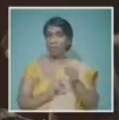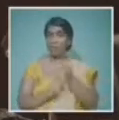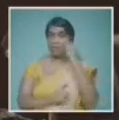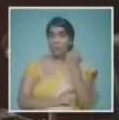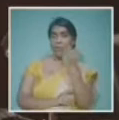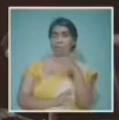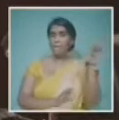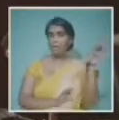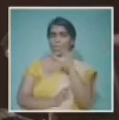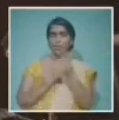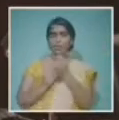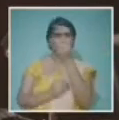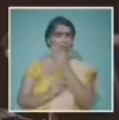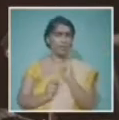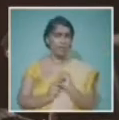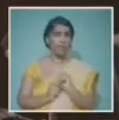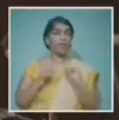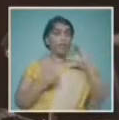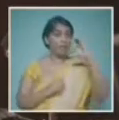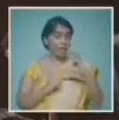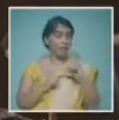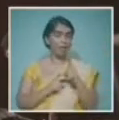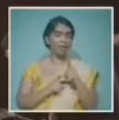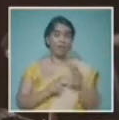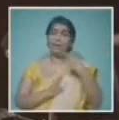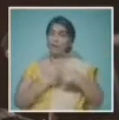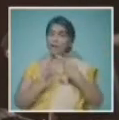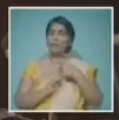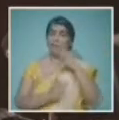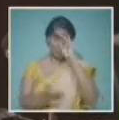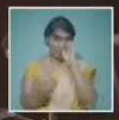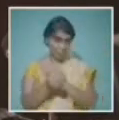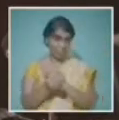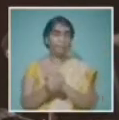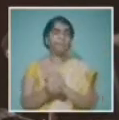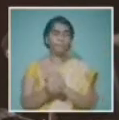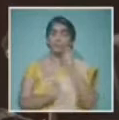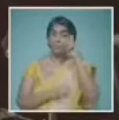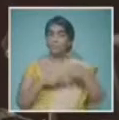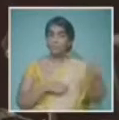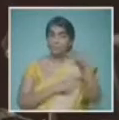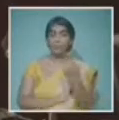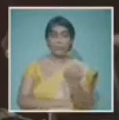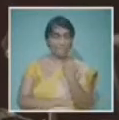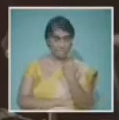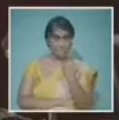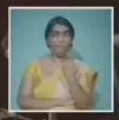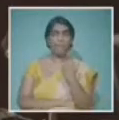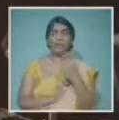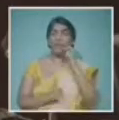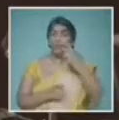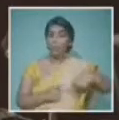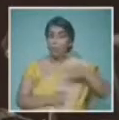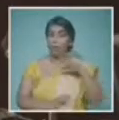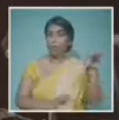කොහොමද ජනාධිපතිවරයාට පැවරෙන්නේ? මොකද්ද කියන්නේ? රටේ ආරක්ෂාව ඇතුළුව ජනතාවගේ විදායක බලය ජනතාව